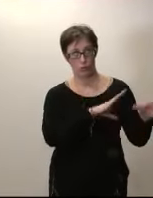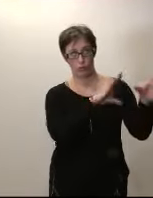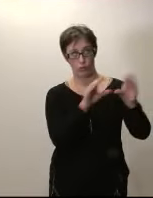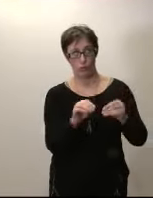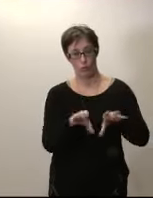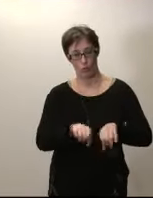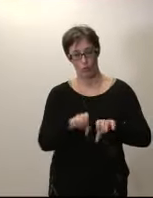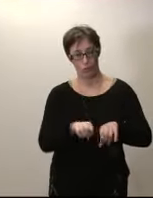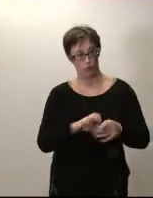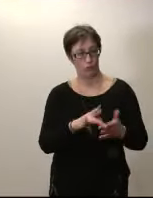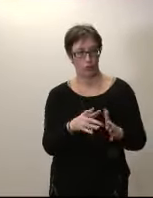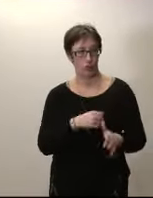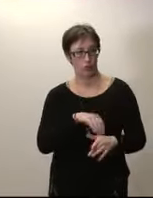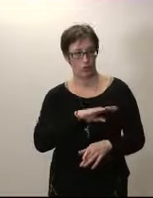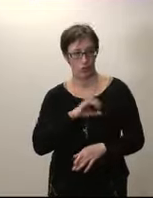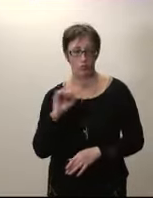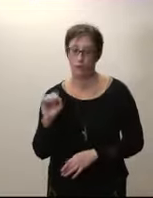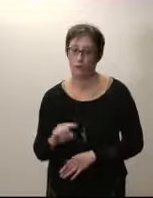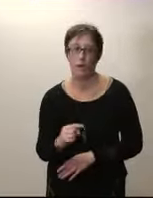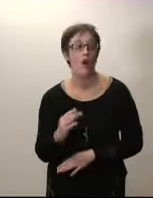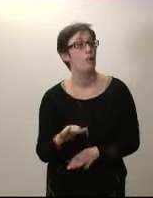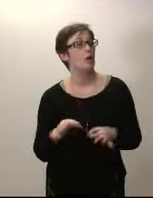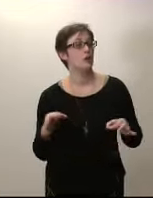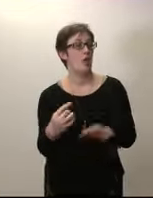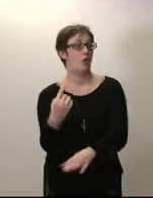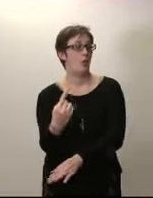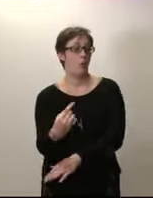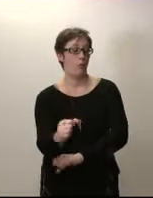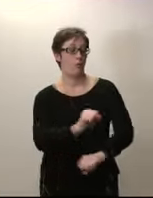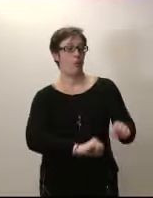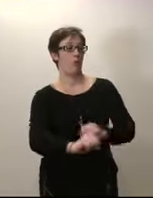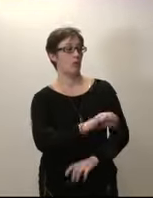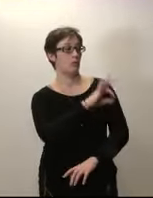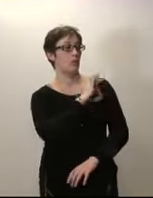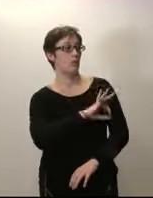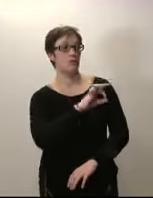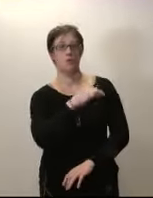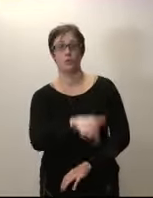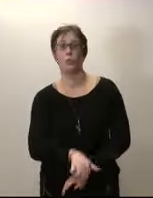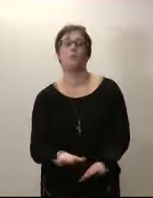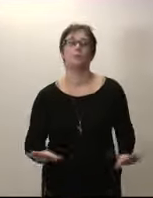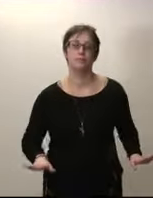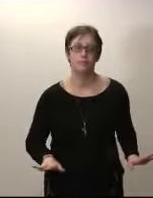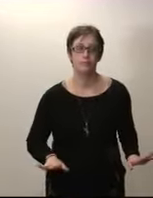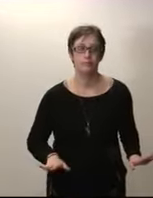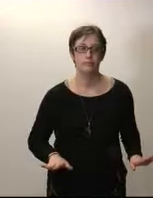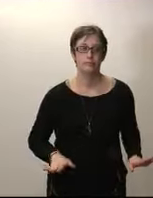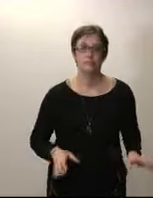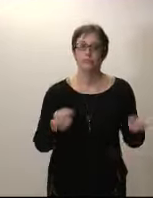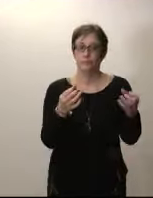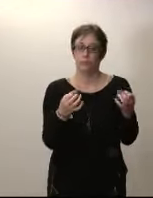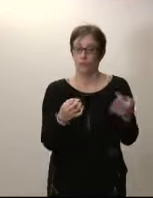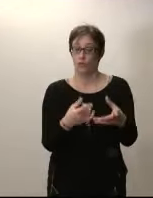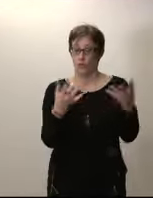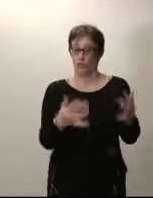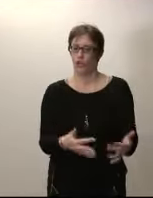salle. Bon, à eux de faire un bénéfice ou de ne pas en faire. Et souvent, les chiffres, j'ai été très surpris des chiffres de bénéfices qu'on